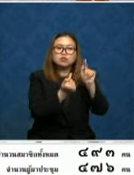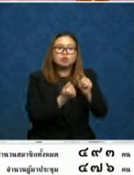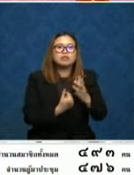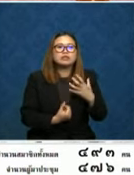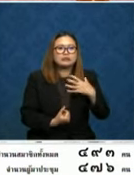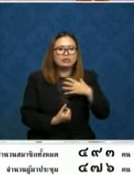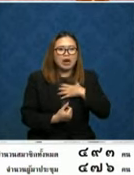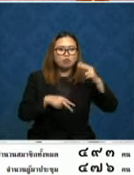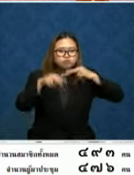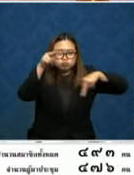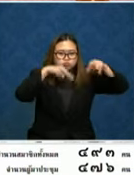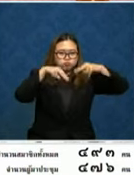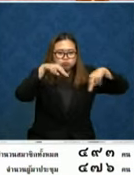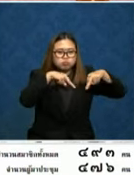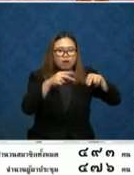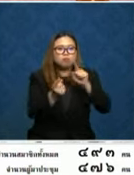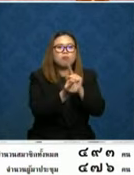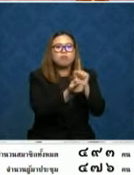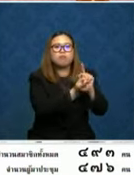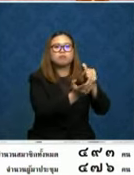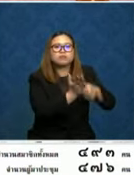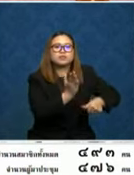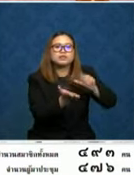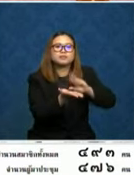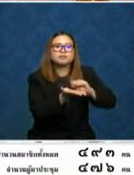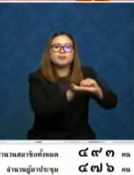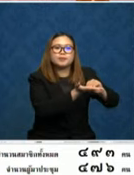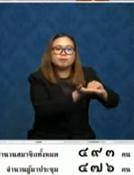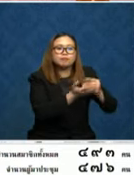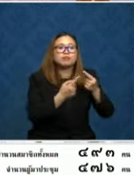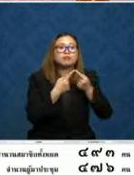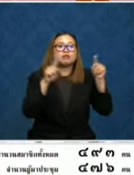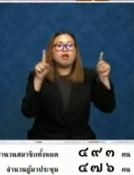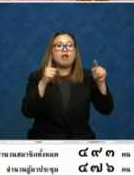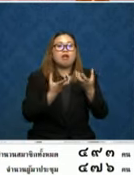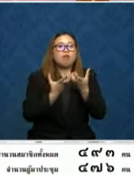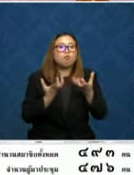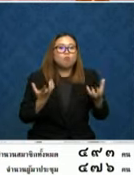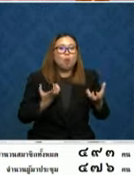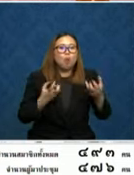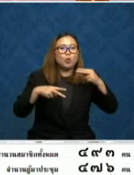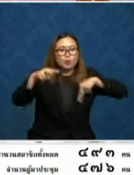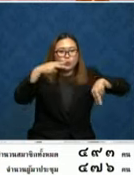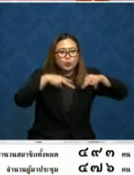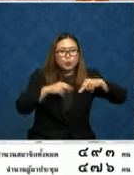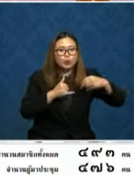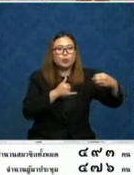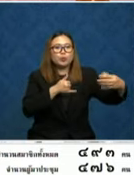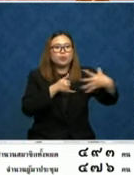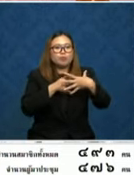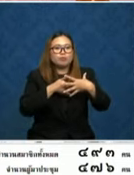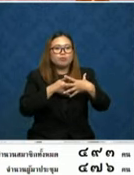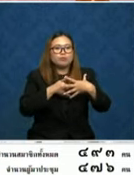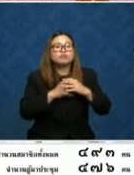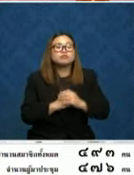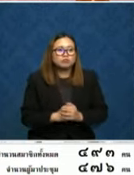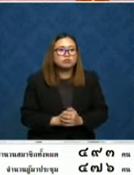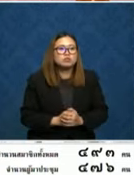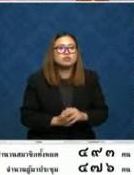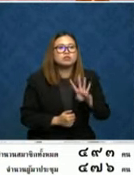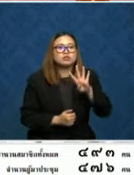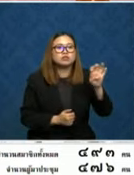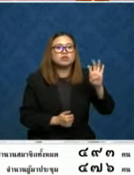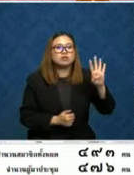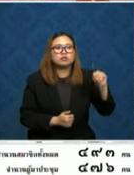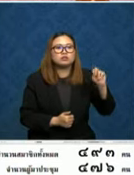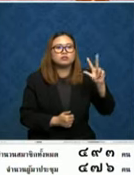จัดเก็บให้ได้มากขึ้นใช่ไหมครับแต่ปรากฏงบครุพันธ์นะครับเช่นบำรุงรักษาเครื่องเอ็กซเรย์มี3รายการเนี่ย443ล้านบาท